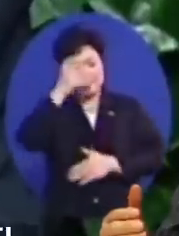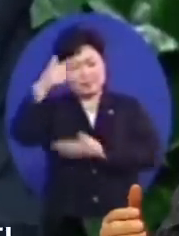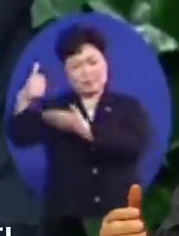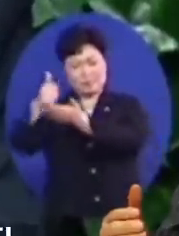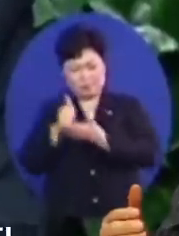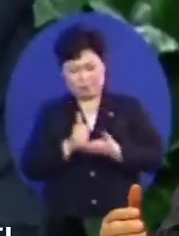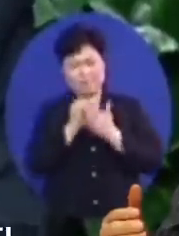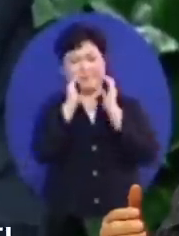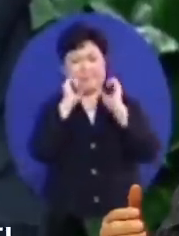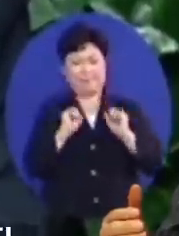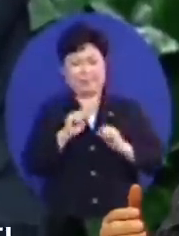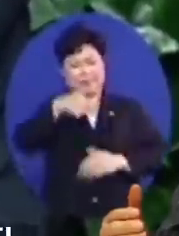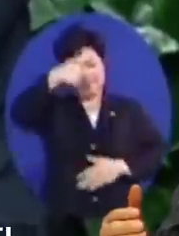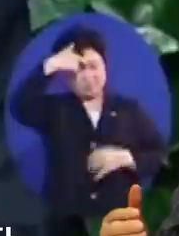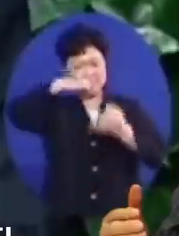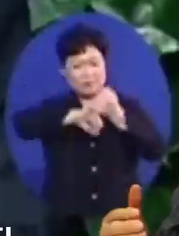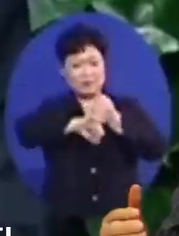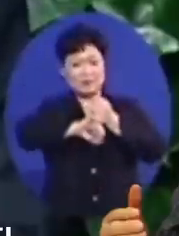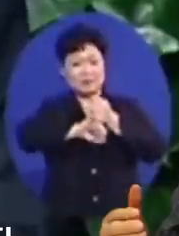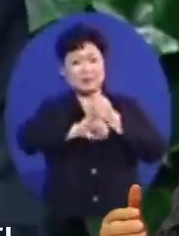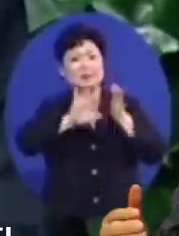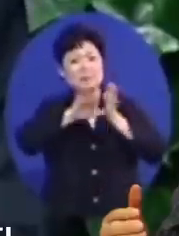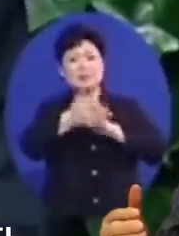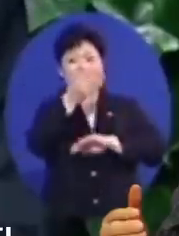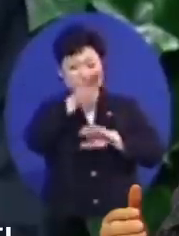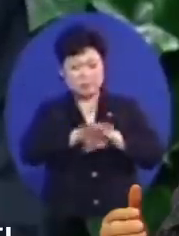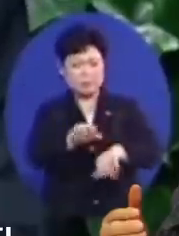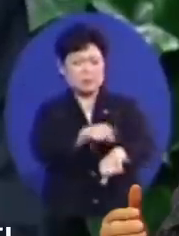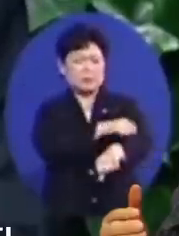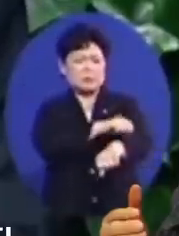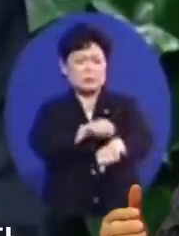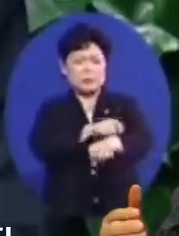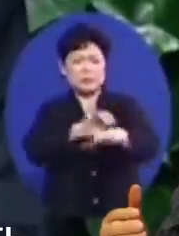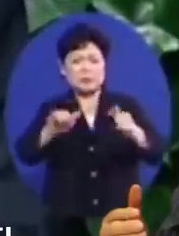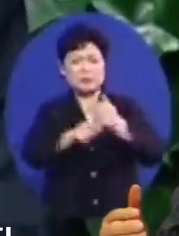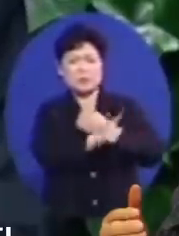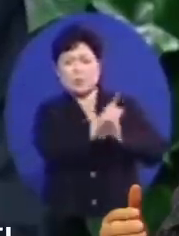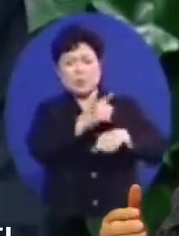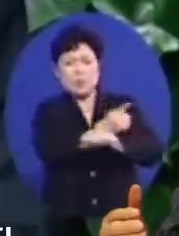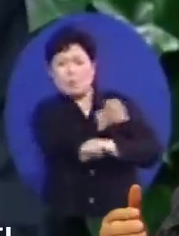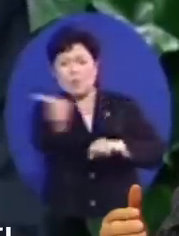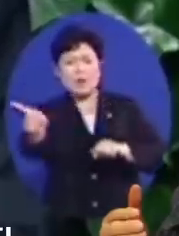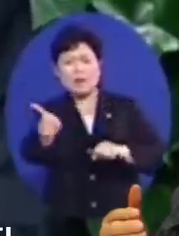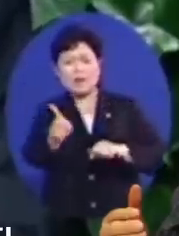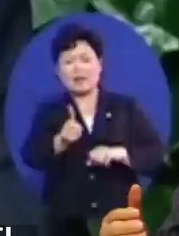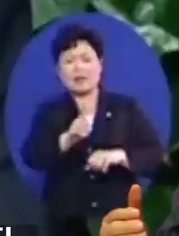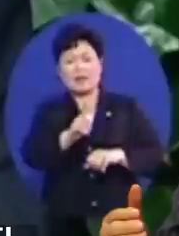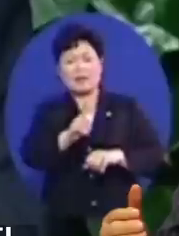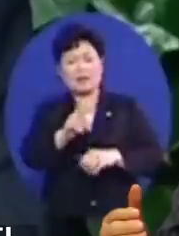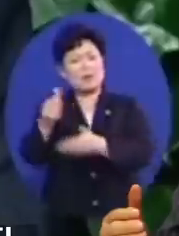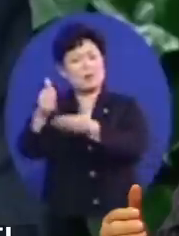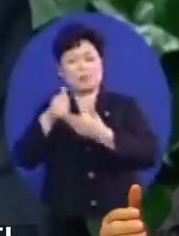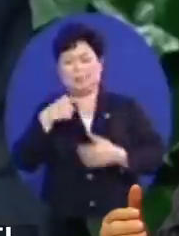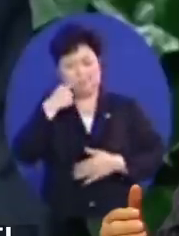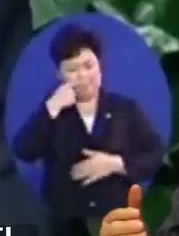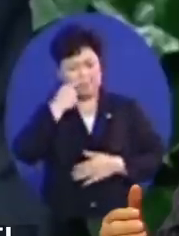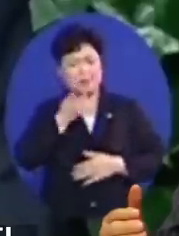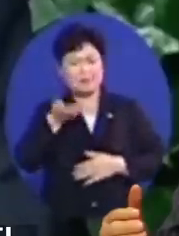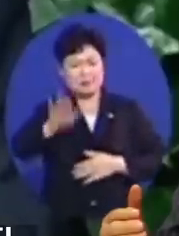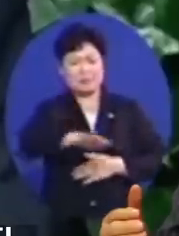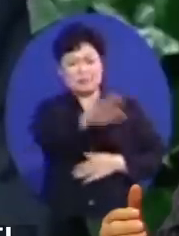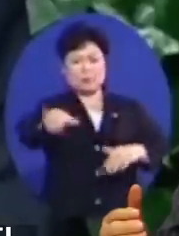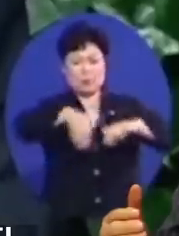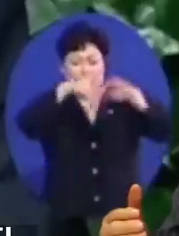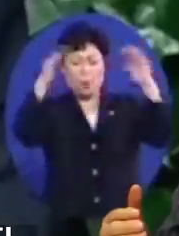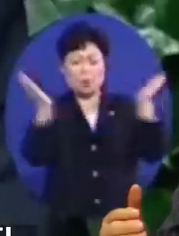것입니다. 구약시대 성도들은 특별한 사람 이외에는 성령을 모시고 있지 않았었습니다. 우리는 모두 다 성령이 우리를 돕기